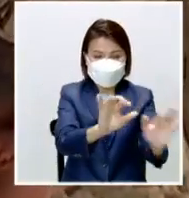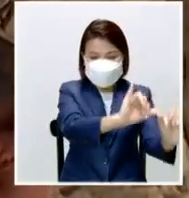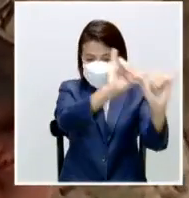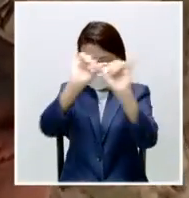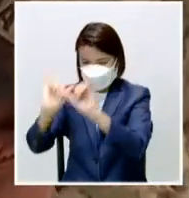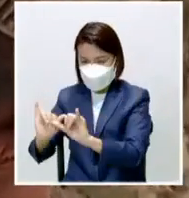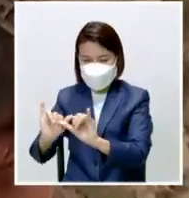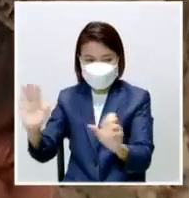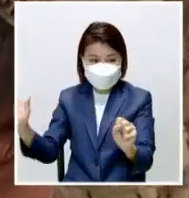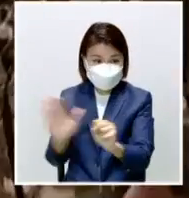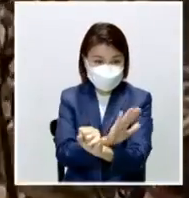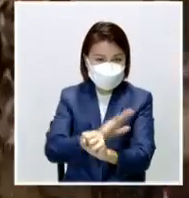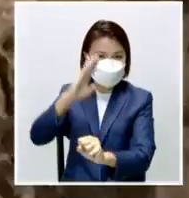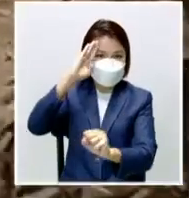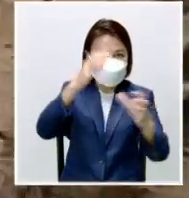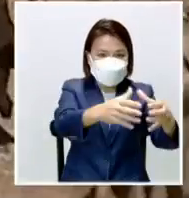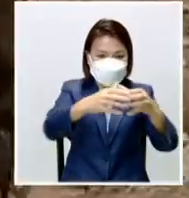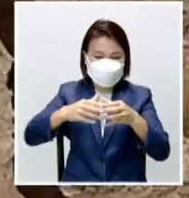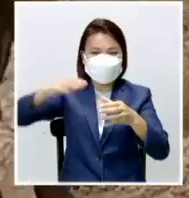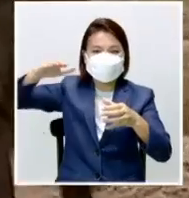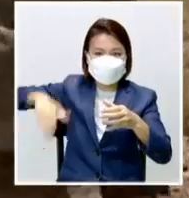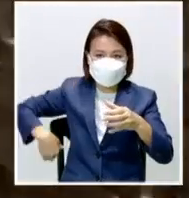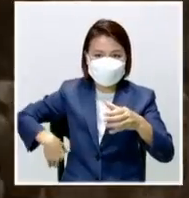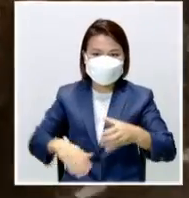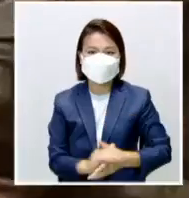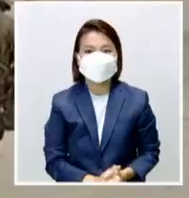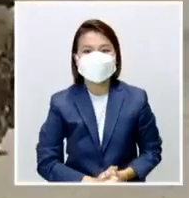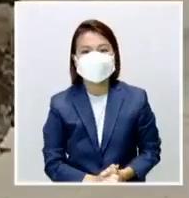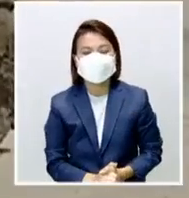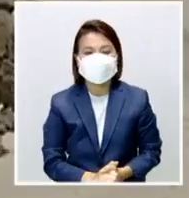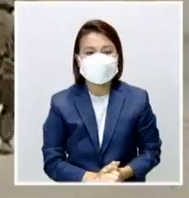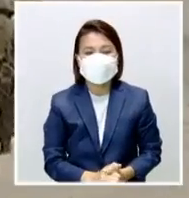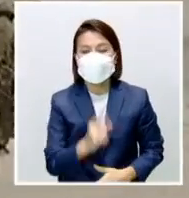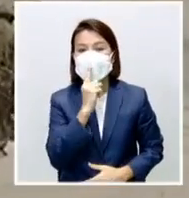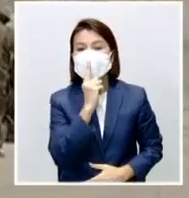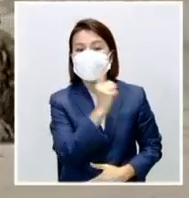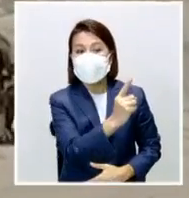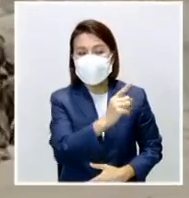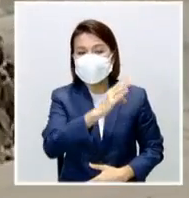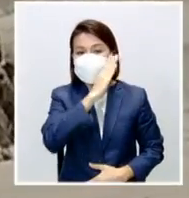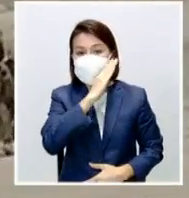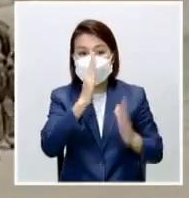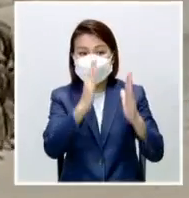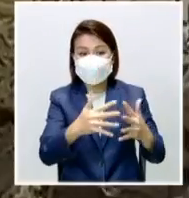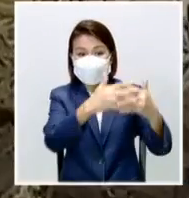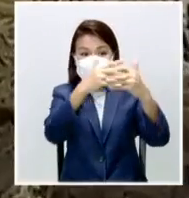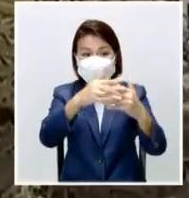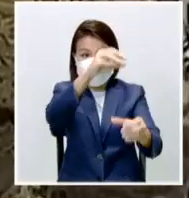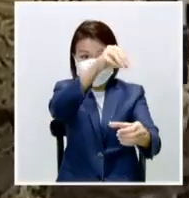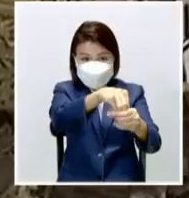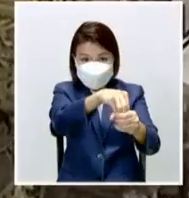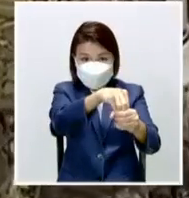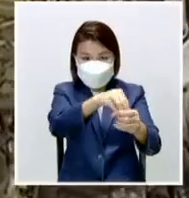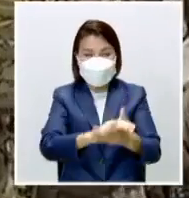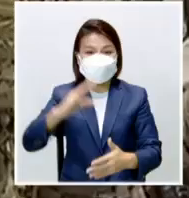ะก่อนนะคะถึงจะถอนทหารออกมาค่ะเขาบอกด้วยว่าหากมีพลเมืองอเมริกันเหลืออยู่เราจะอยู่เพื่อเอา